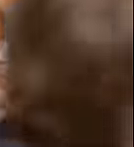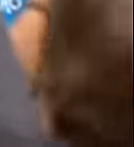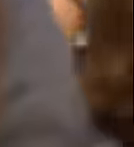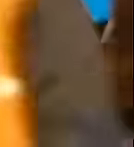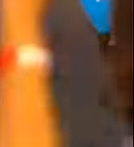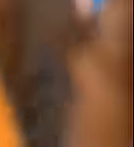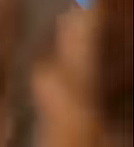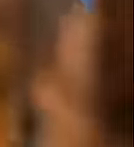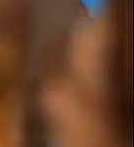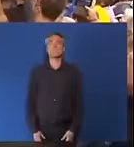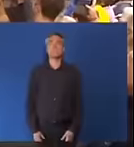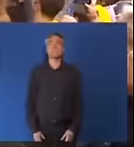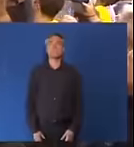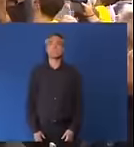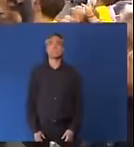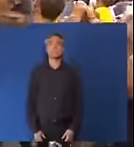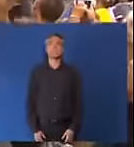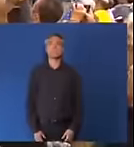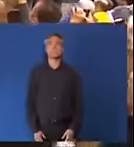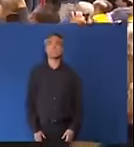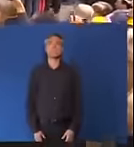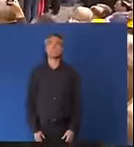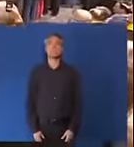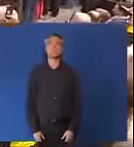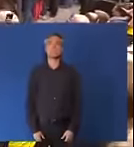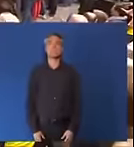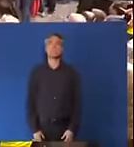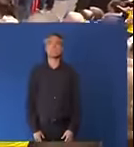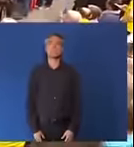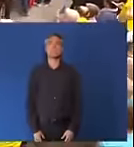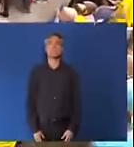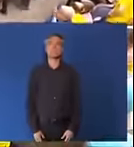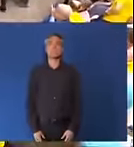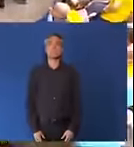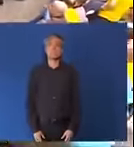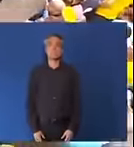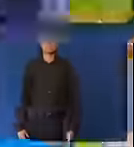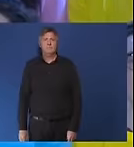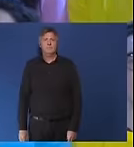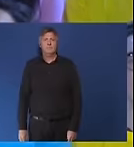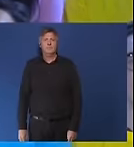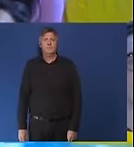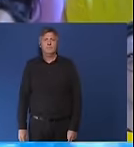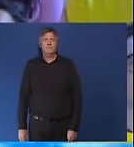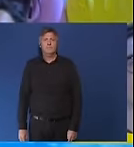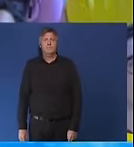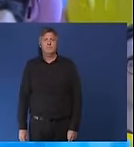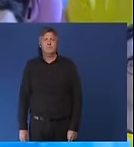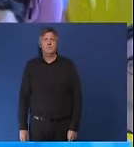собравшимися, политик не упустил возможности раскритиковать свою соперницу, кандидата от крайне правых Марин Ле Пен.